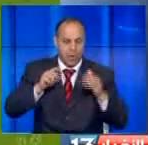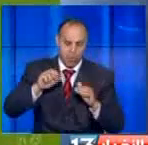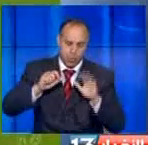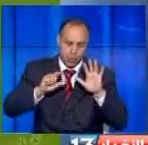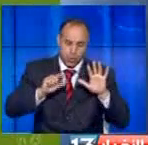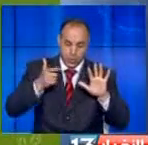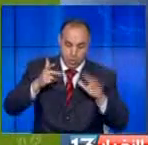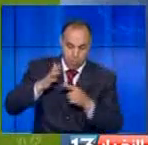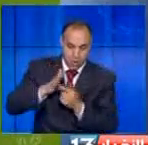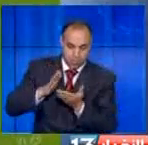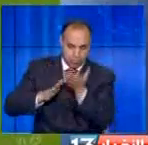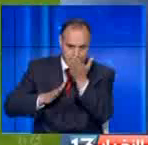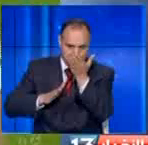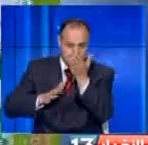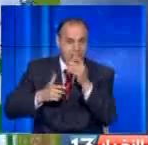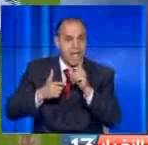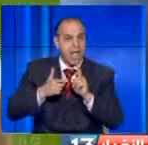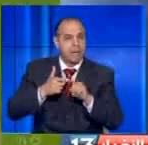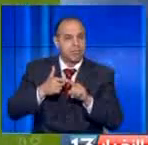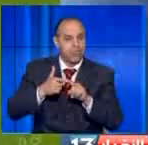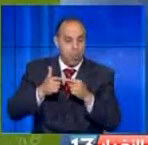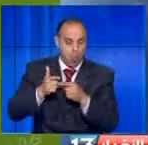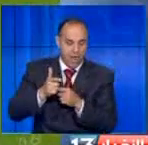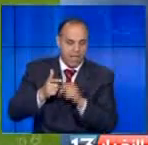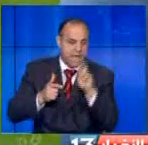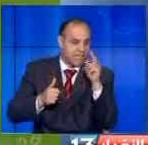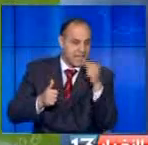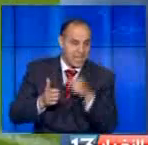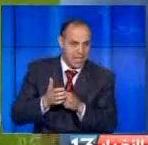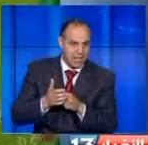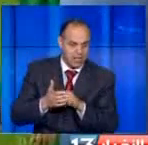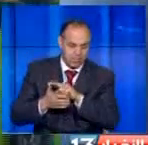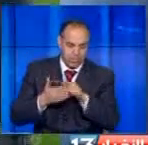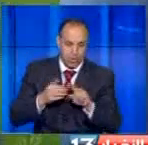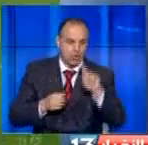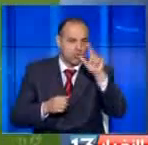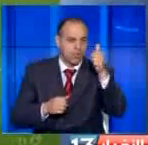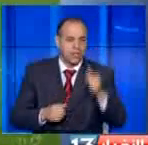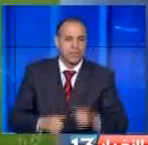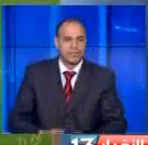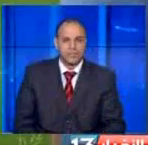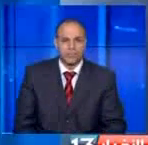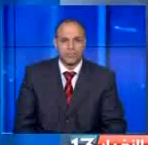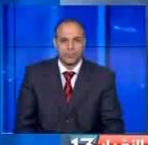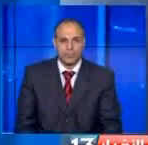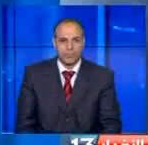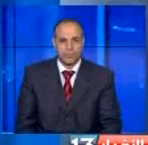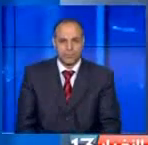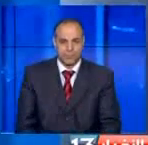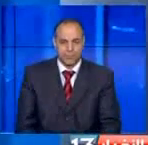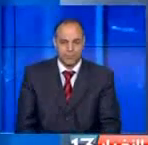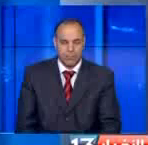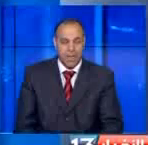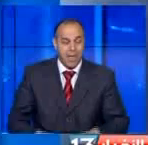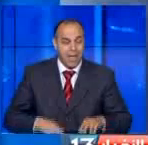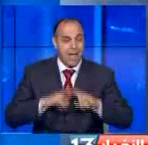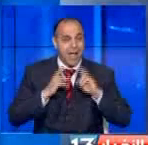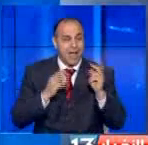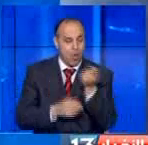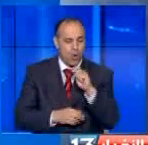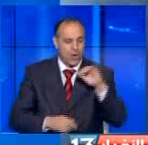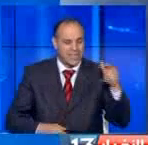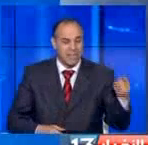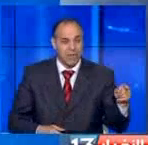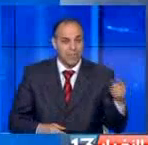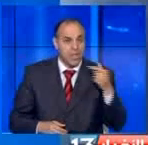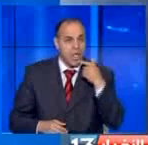فيما تجمد رصيد موريرينزي عند نقطة 21 في المركز 16. وإلى عالم الكرة